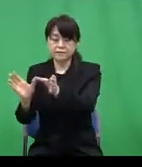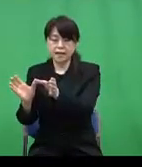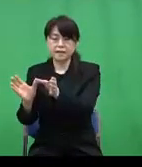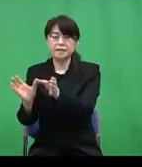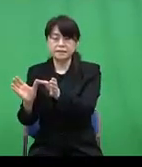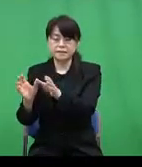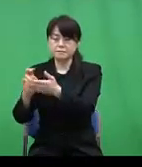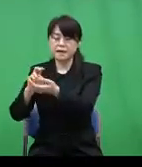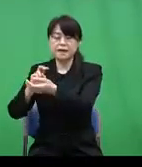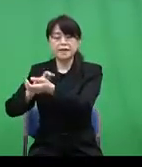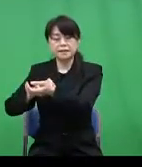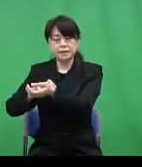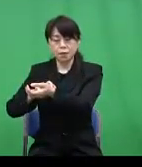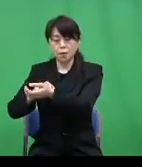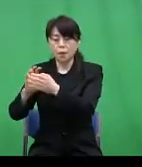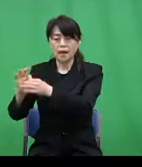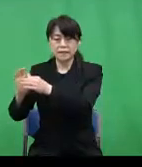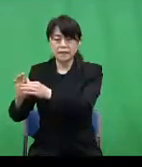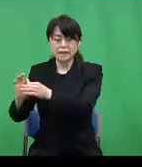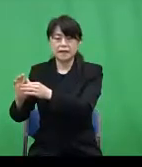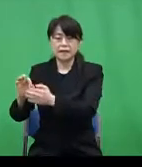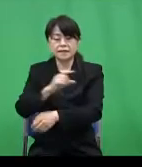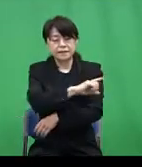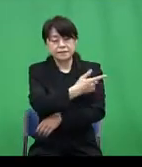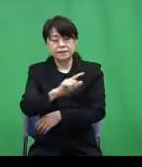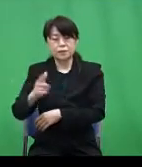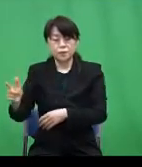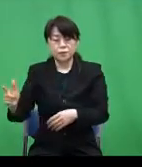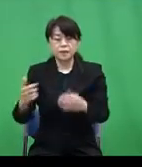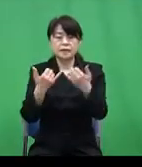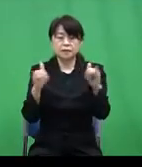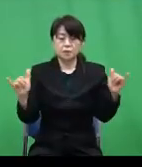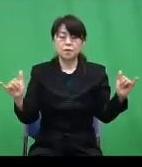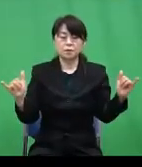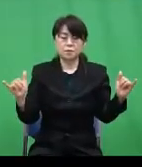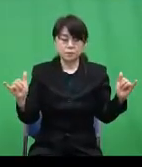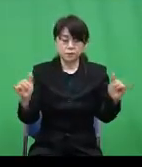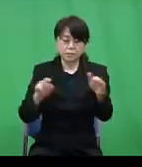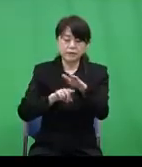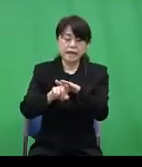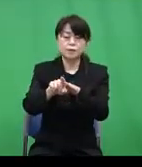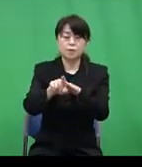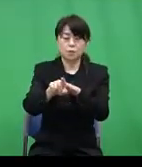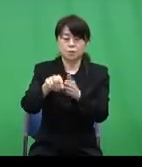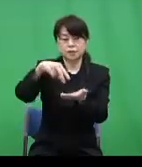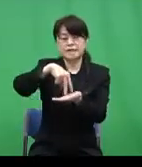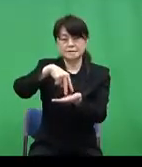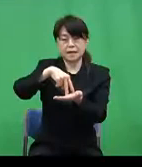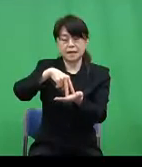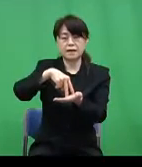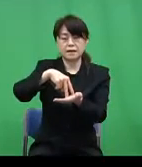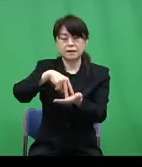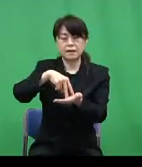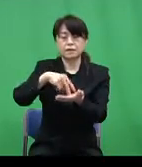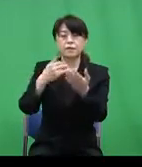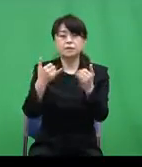団体とか、医療関係とか、まあ、いろんな方々の、まあ、代表的な立